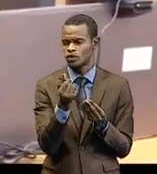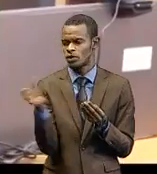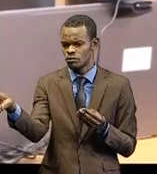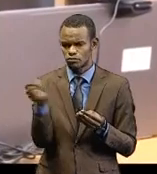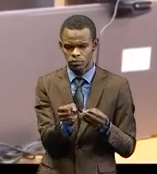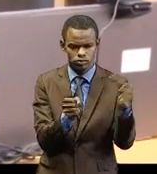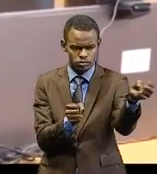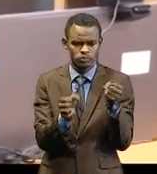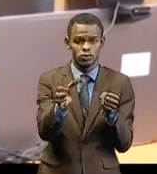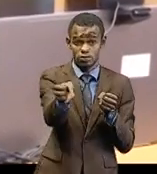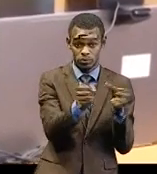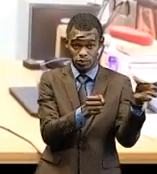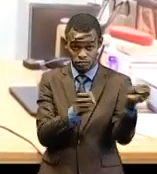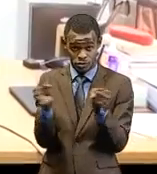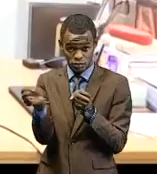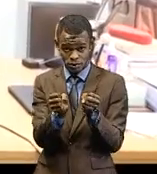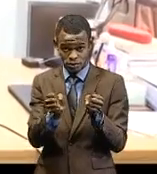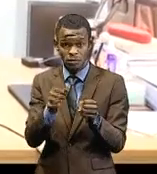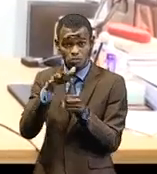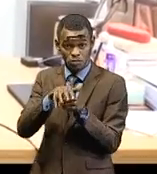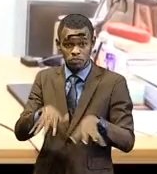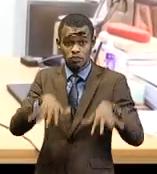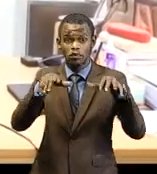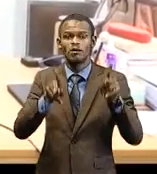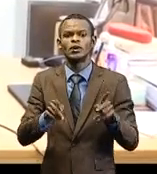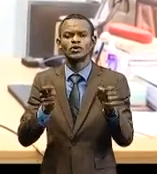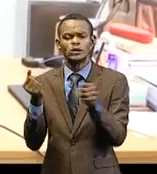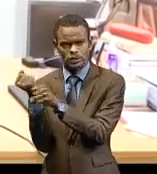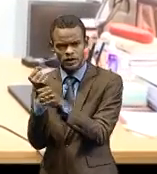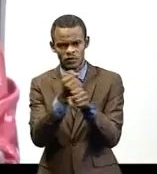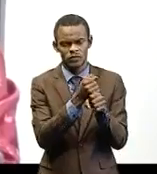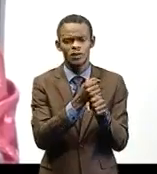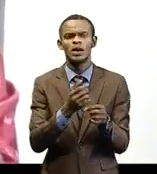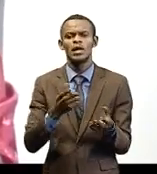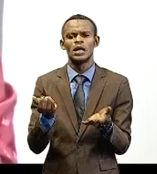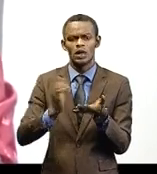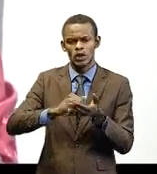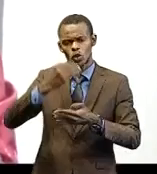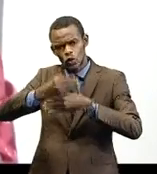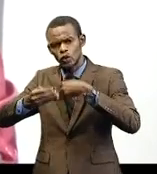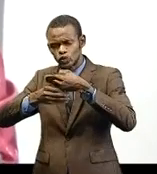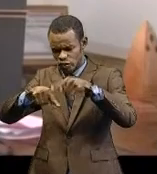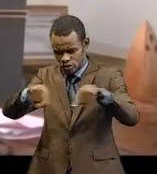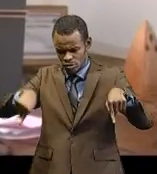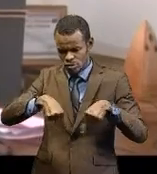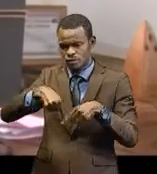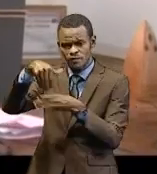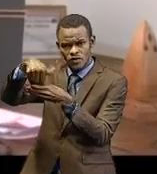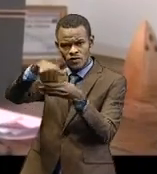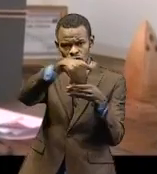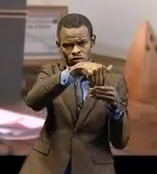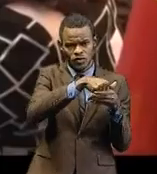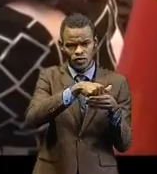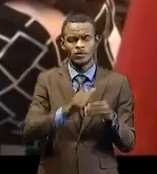Enfin, construction et développement des zones économiques spéciales et des parcs agro-industriels. 2. Attraction de